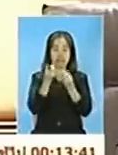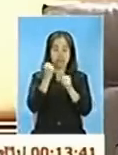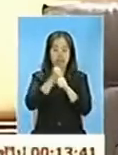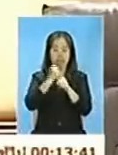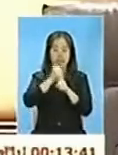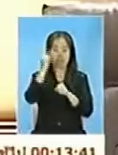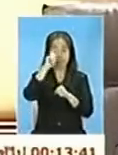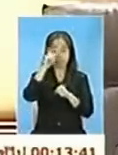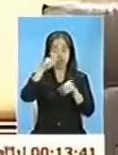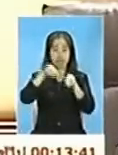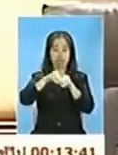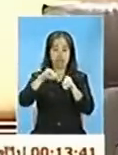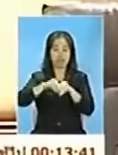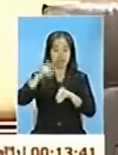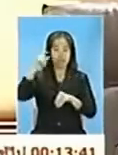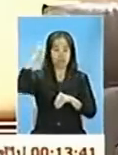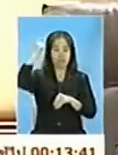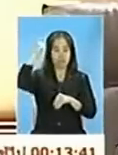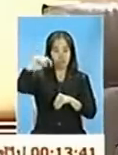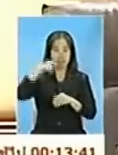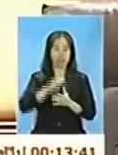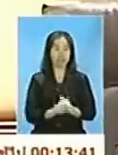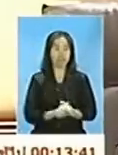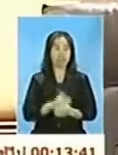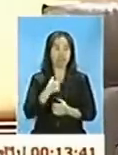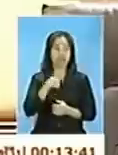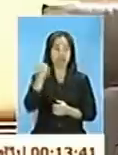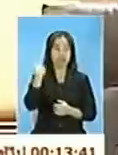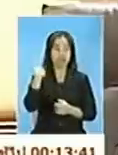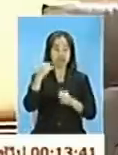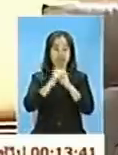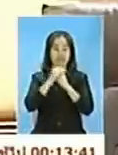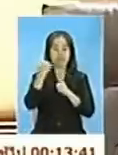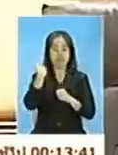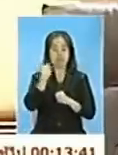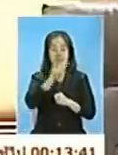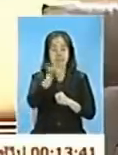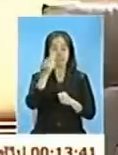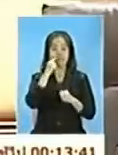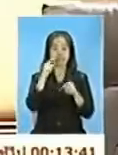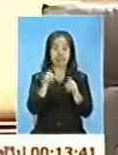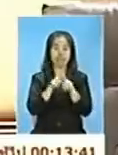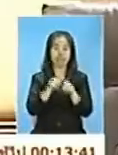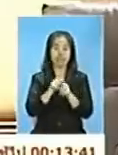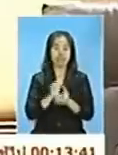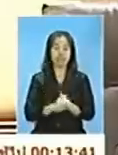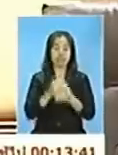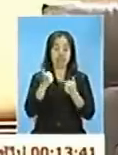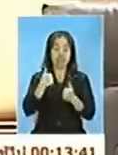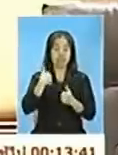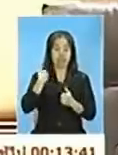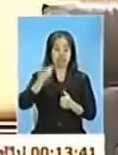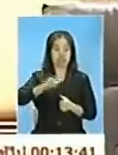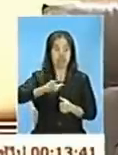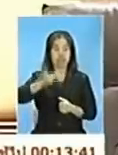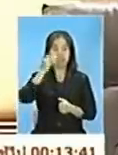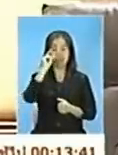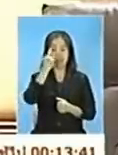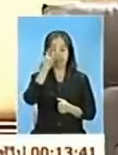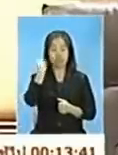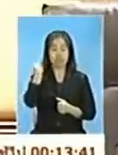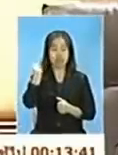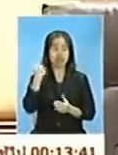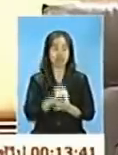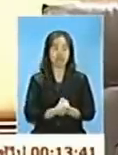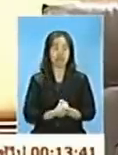าถ้าผมปราบไม่ดีประเทศจีนก็ไม่เชิญผมไปนะครับแล้วนี่เขายังเชิญผมไปอีก